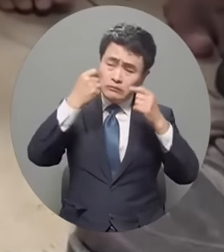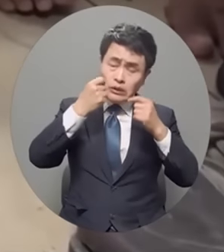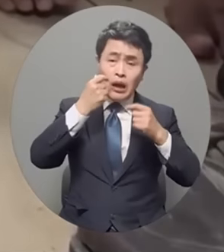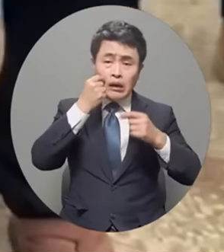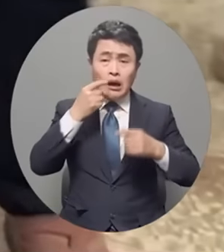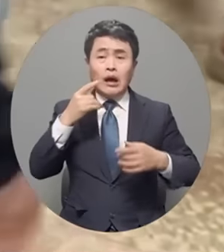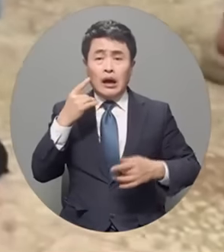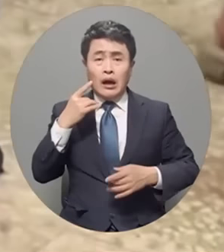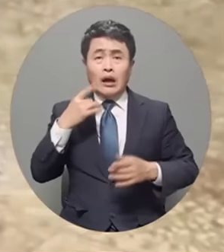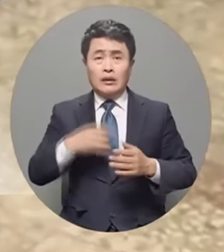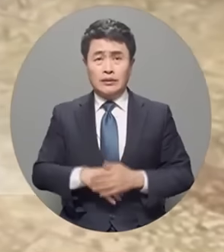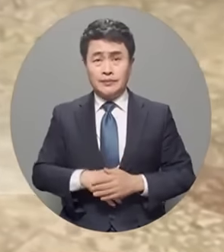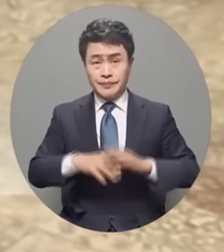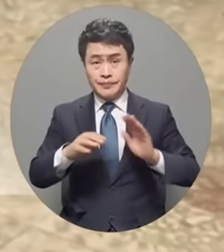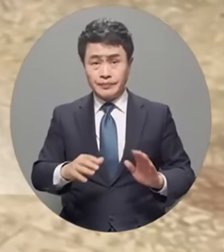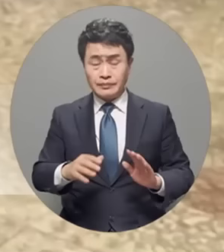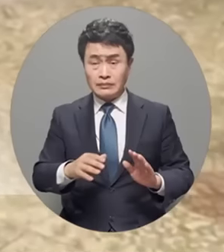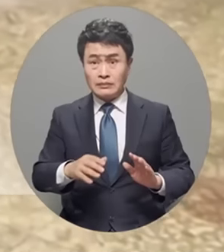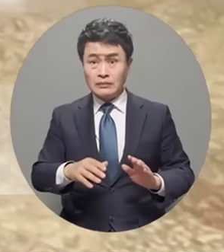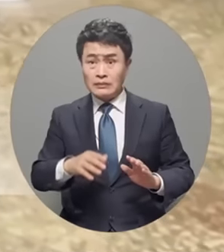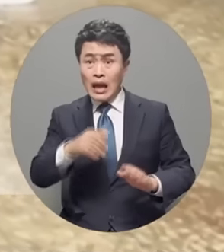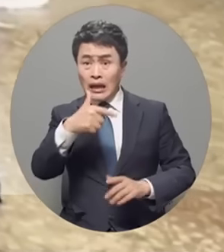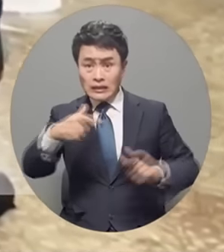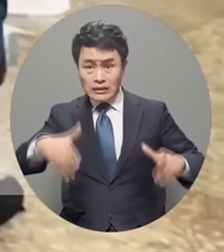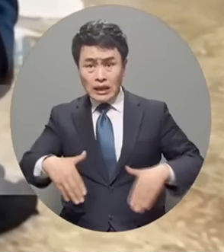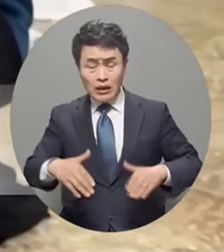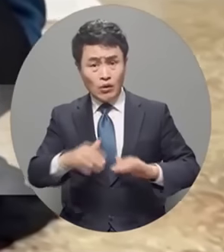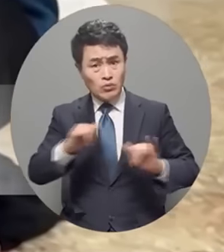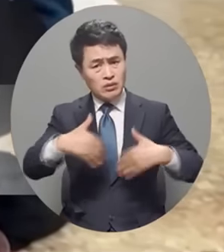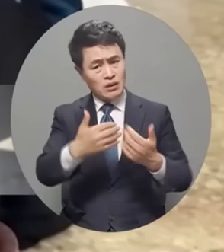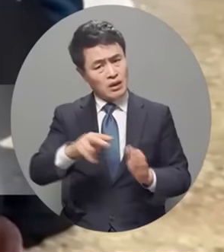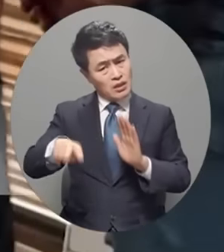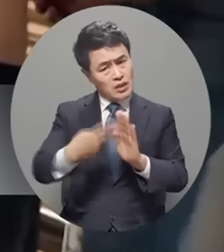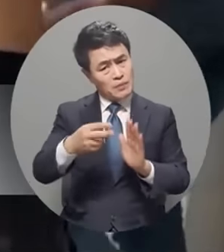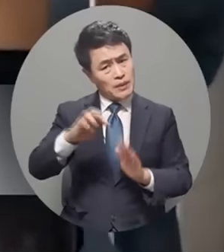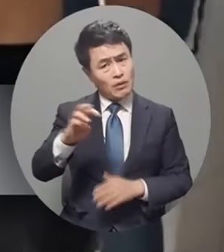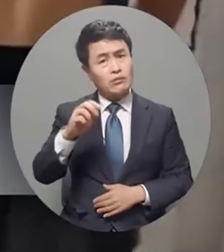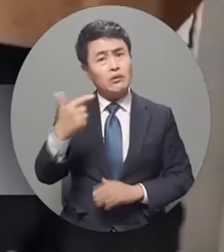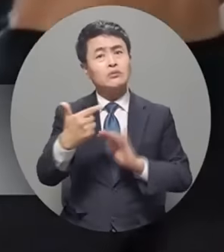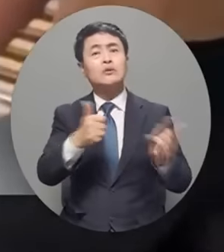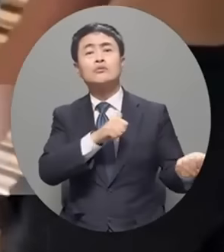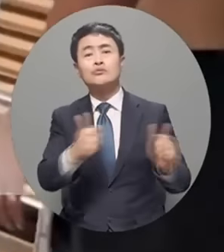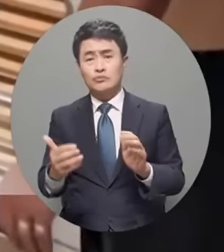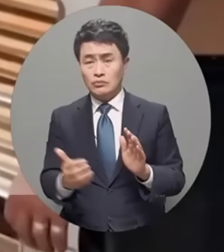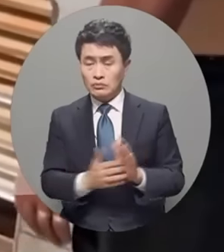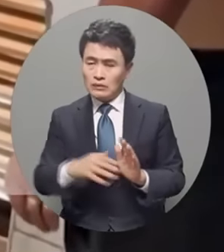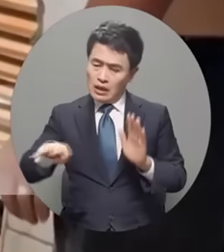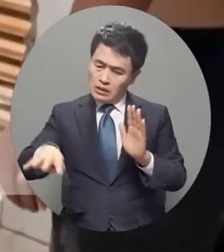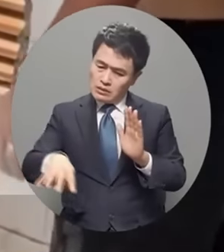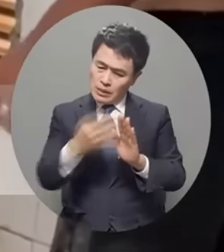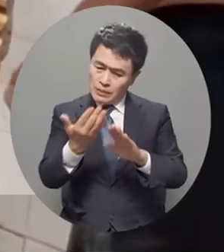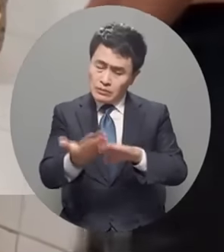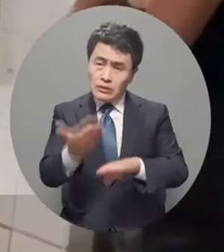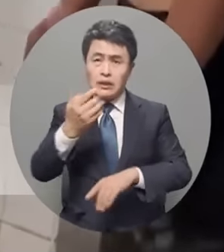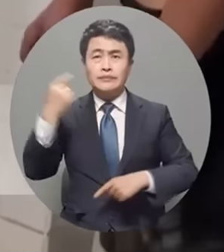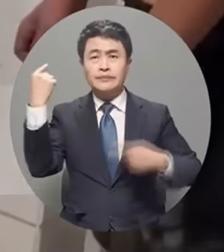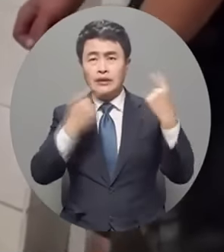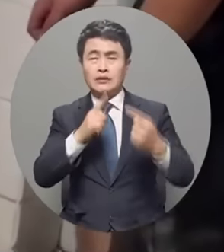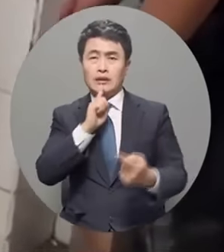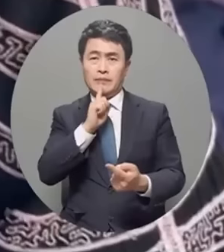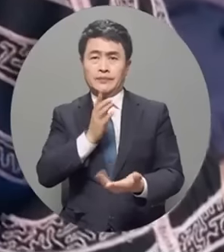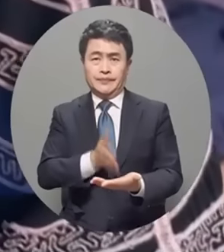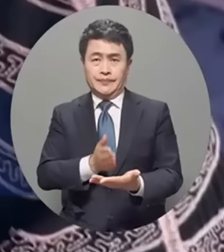못합니다. 가자지구 당국은 이날 민간인 등 최소 236명이 사망하고 400명 이상이 다쳤다고